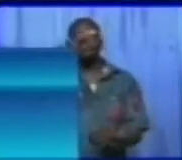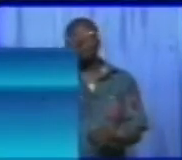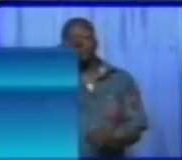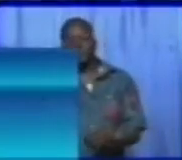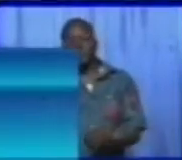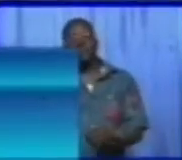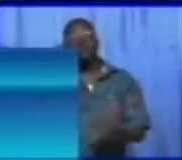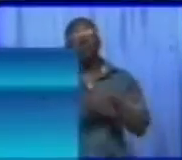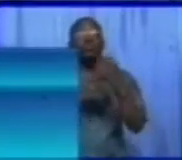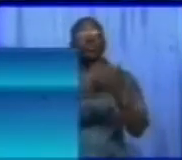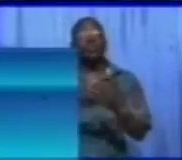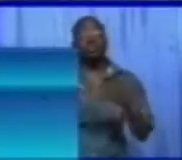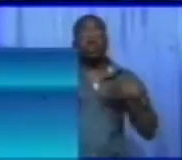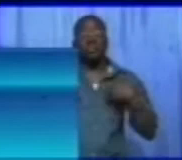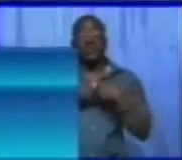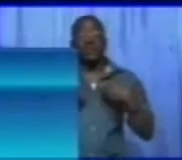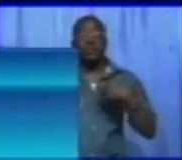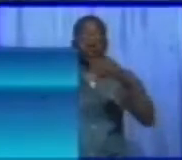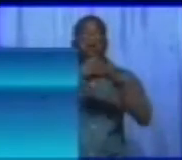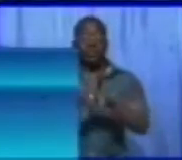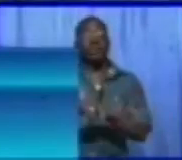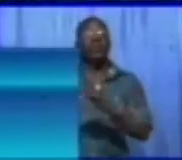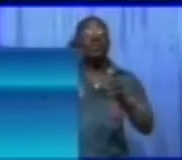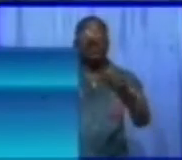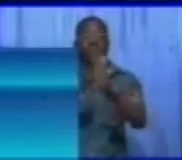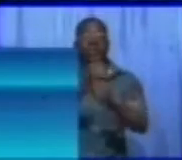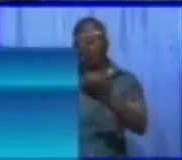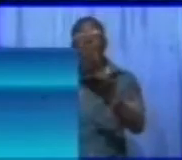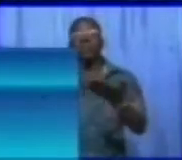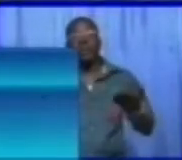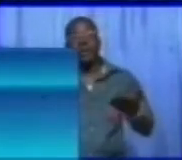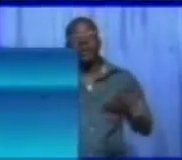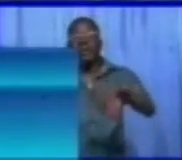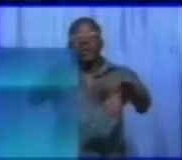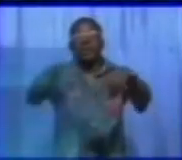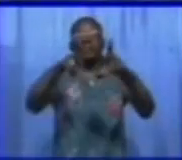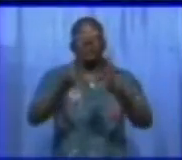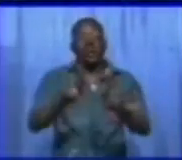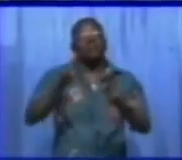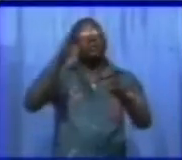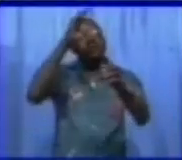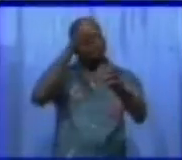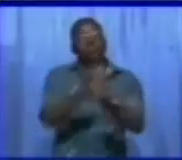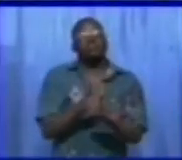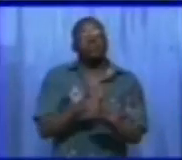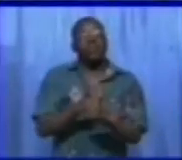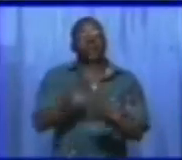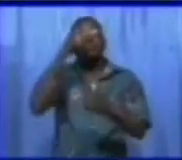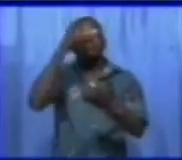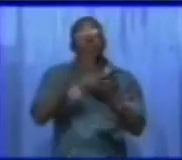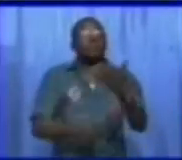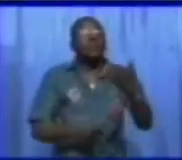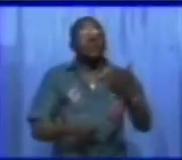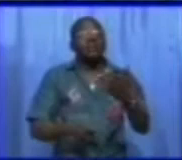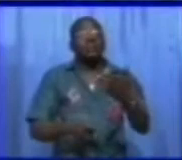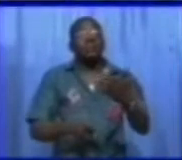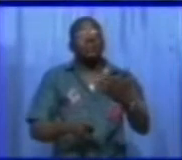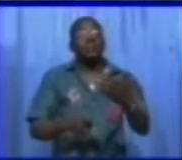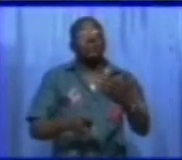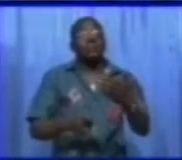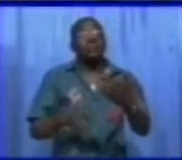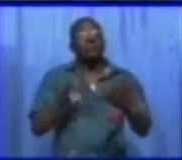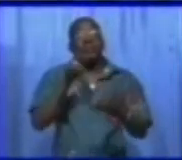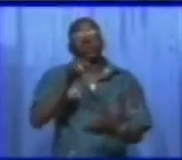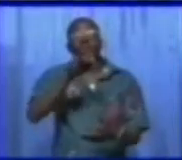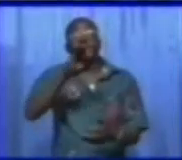bête abattue, l'État perçoit une taxe d'abattage. Il y a un permis que l'État perçoit. La taxe de